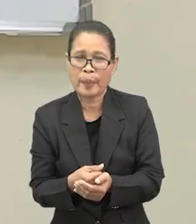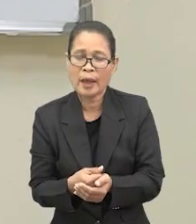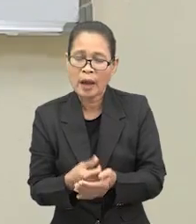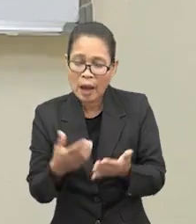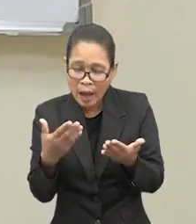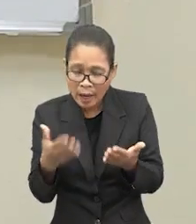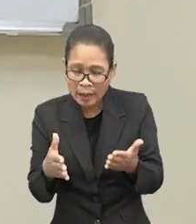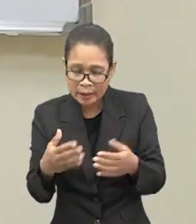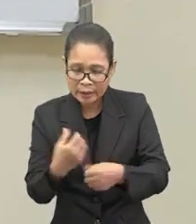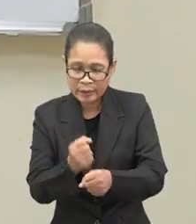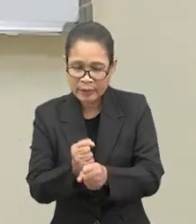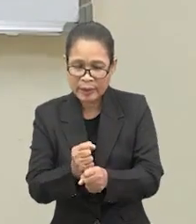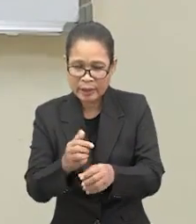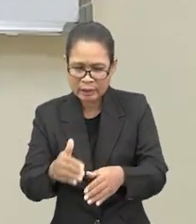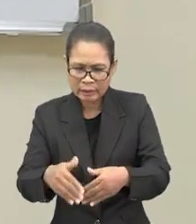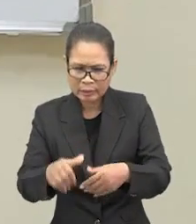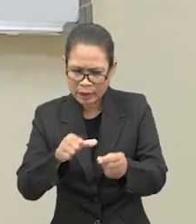ây